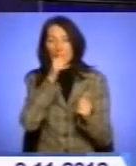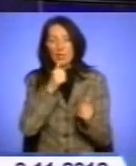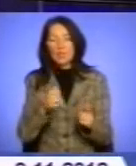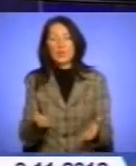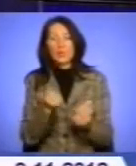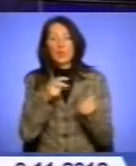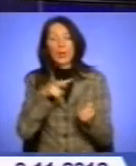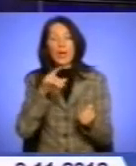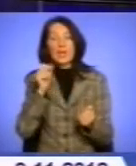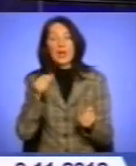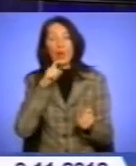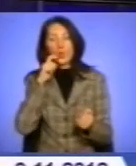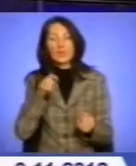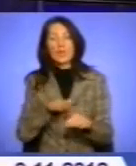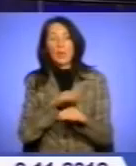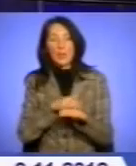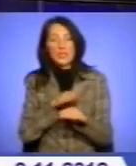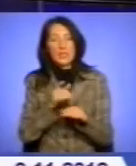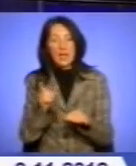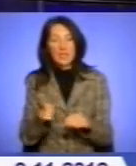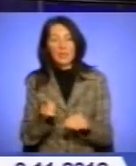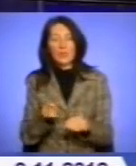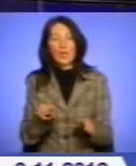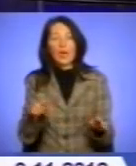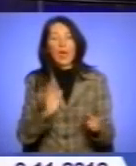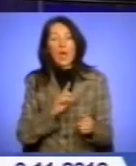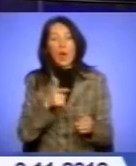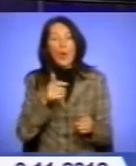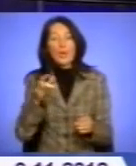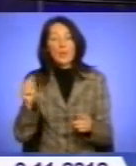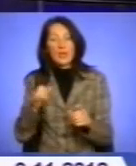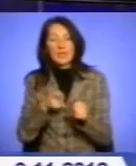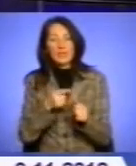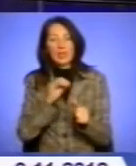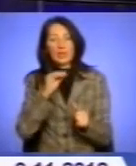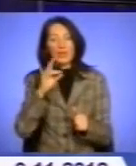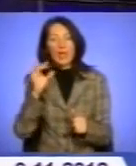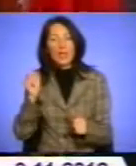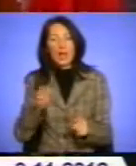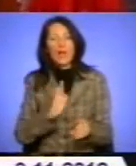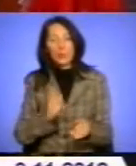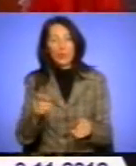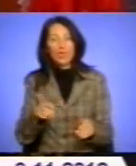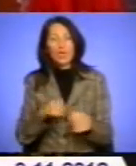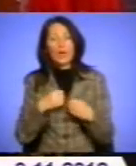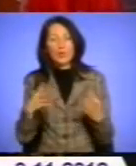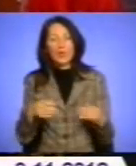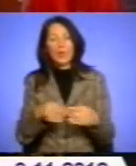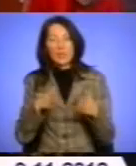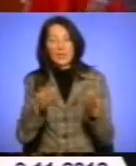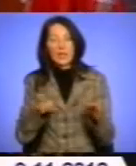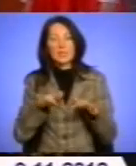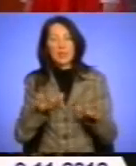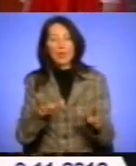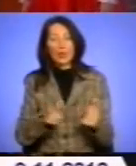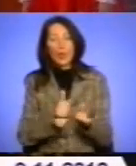У Тернопільській українській гімназії імені Івана Франка відбулося урочисте відкриття заходу. У конкурсі знавців